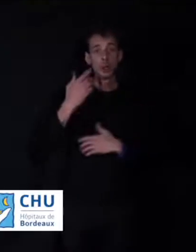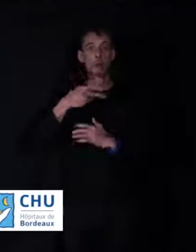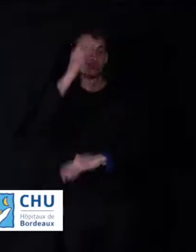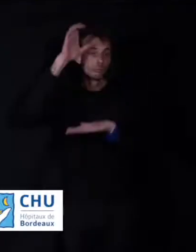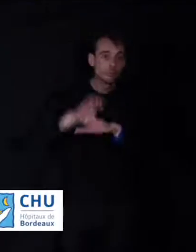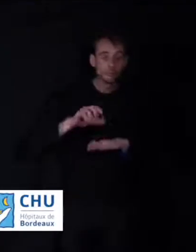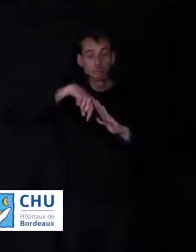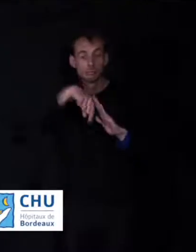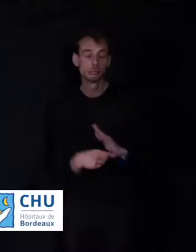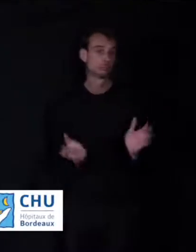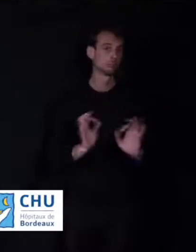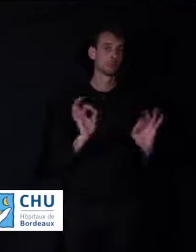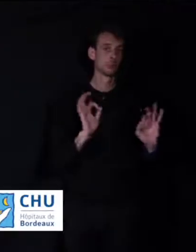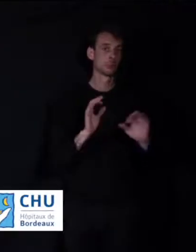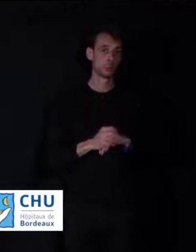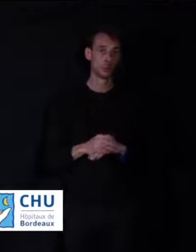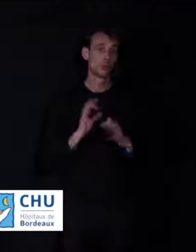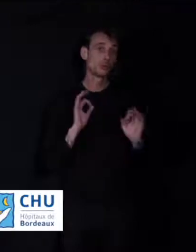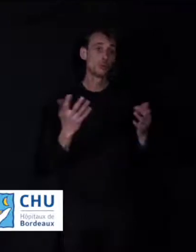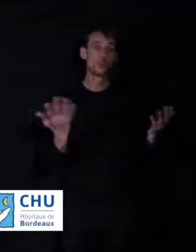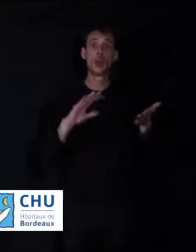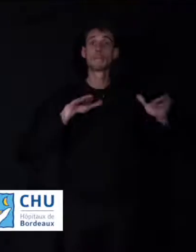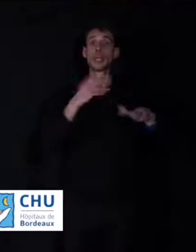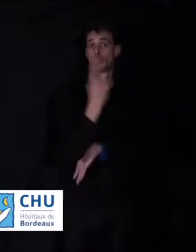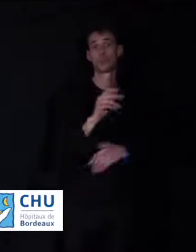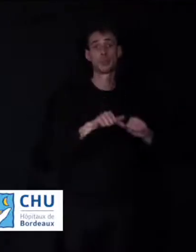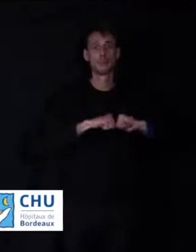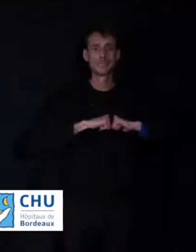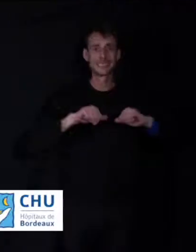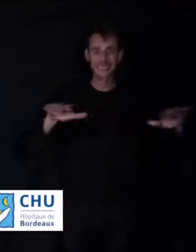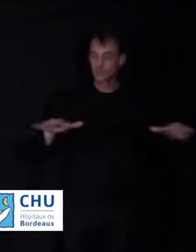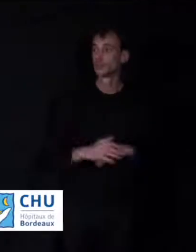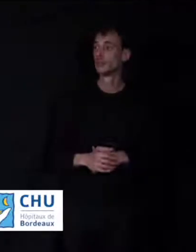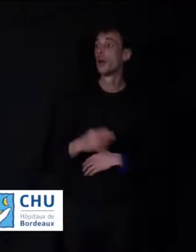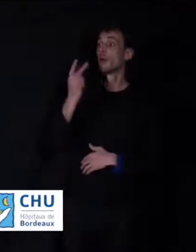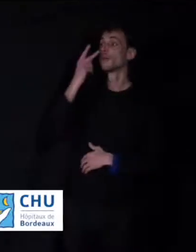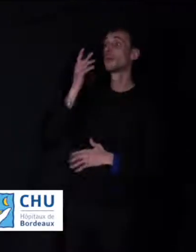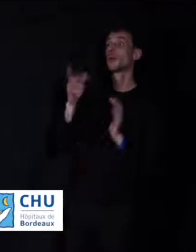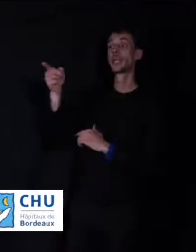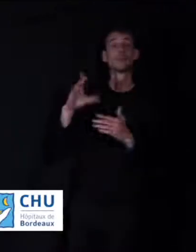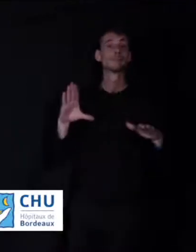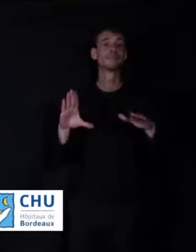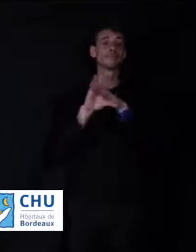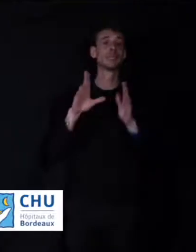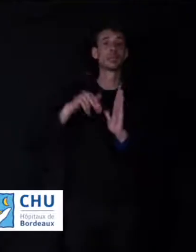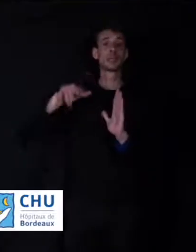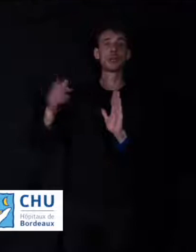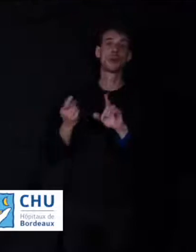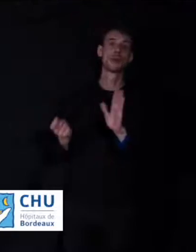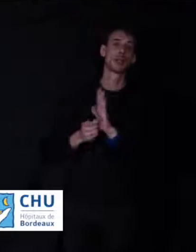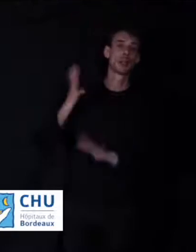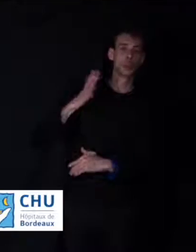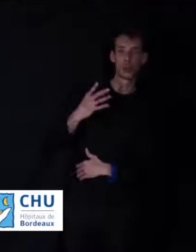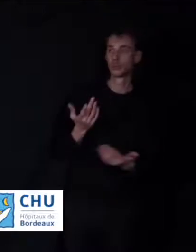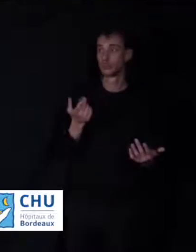généraliser. Alors voilà ici une iconographie qui montre comment ça se passait, avec le petit stylet pour faire la scarification et